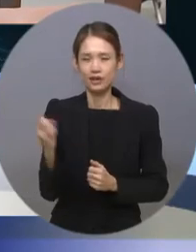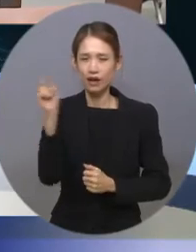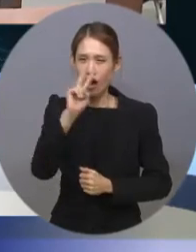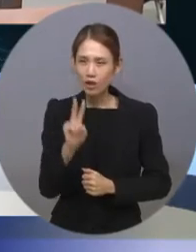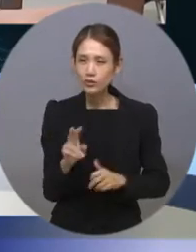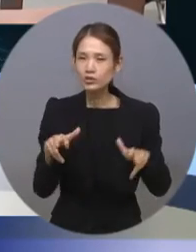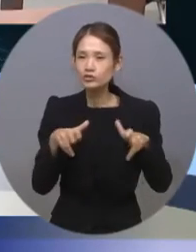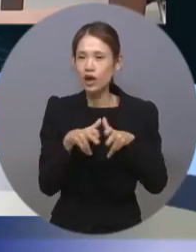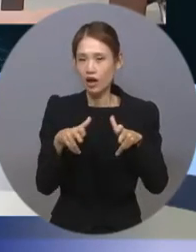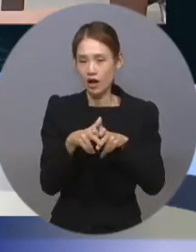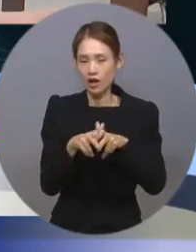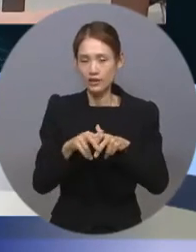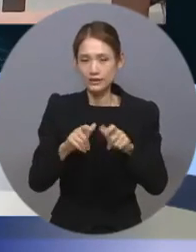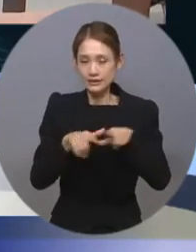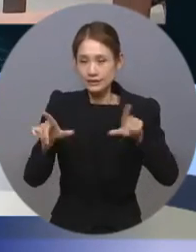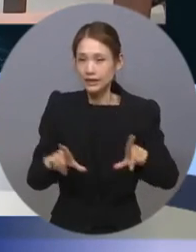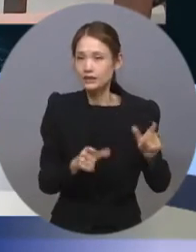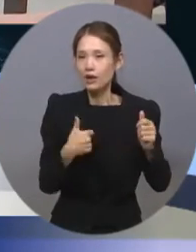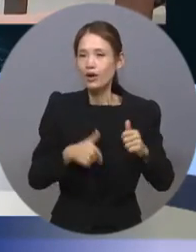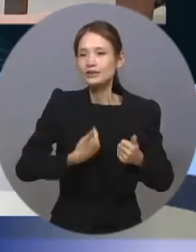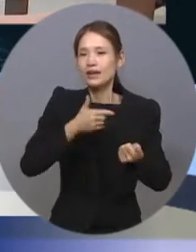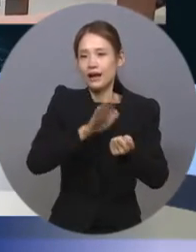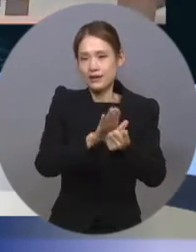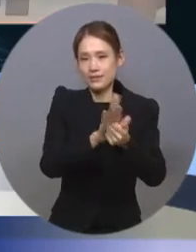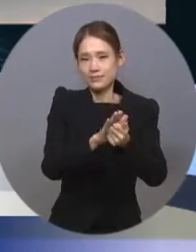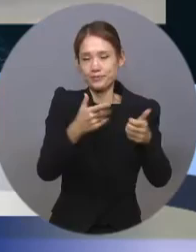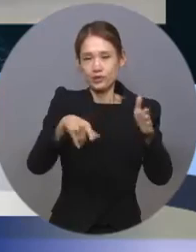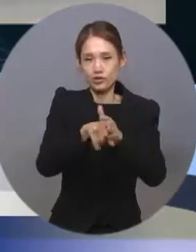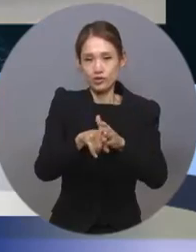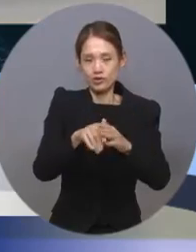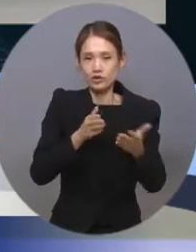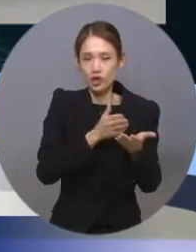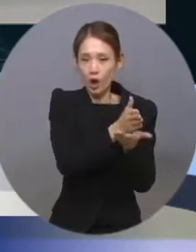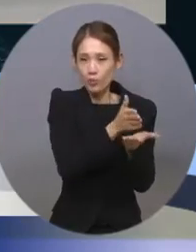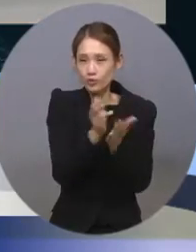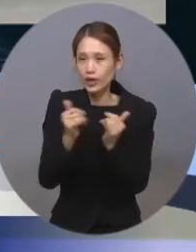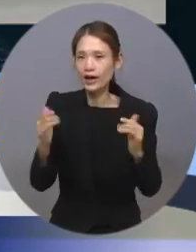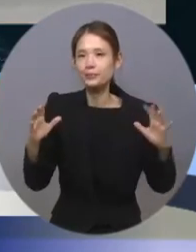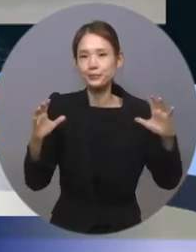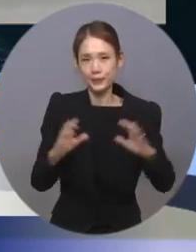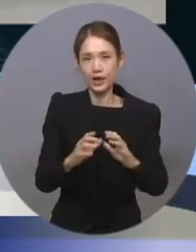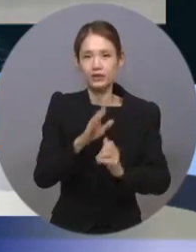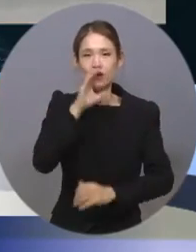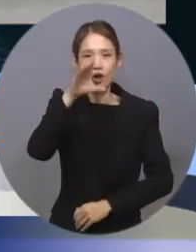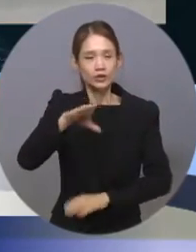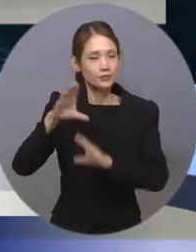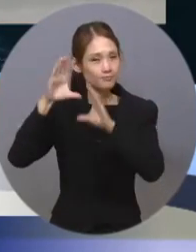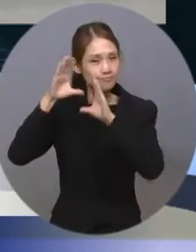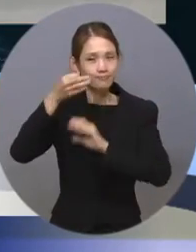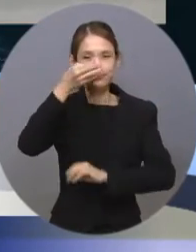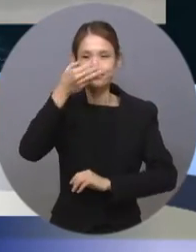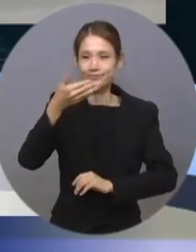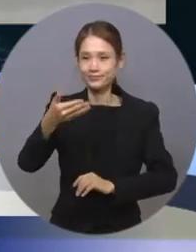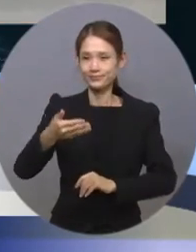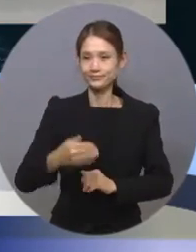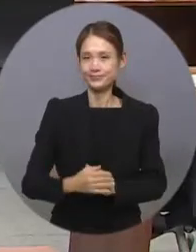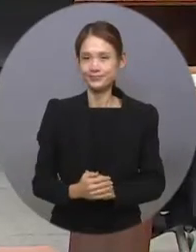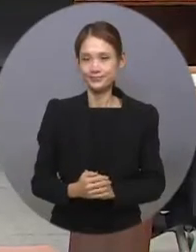중도장애인의 일상생활 자립지원을 위해 전문가들이 한자리에 모였습니다. 그 현장의 목소리를 전해드립니다.